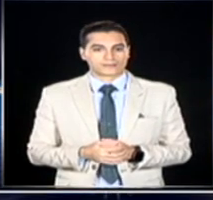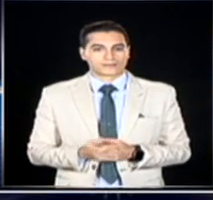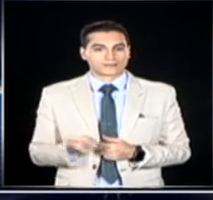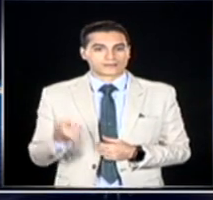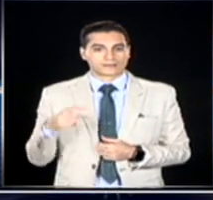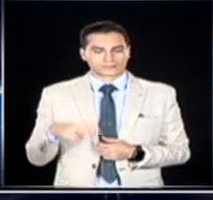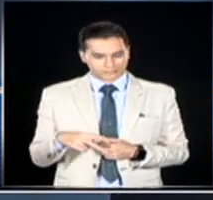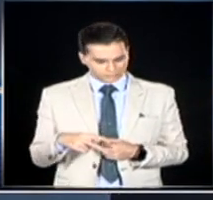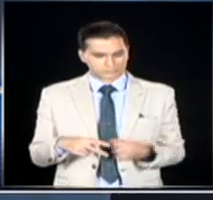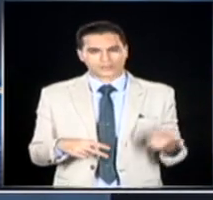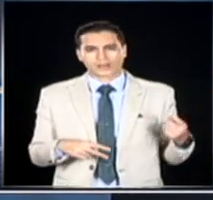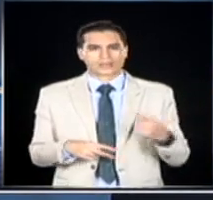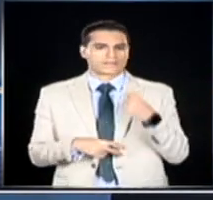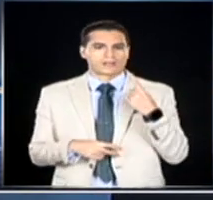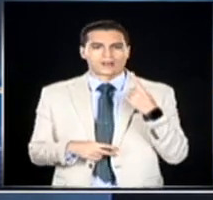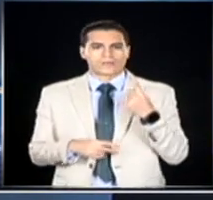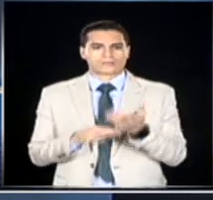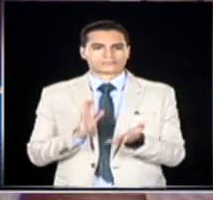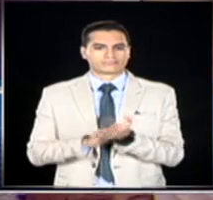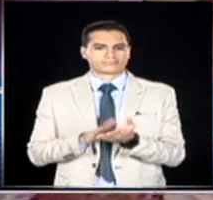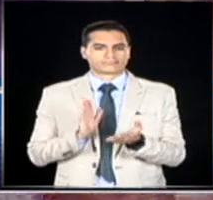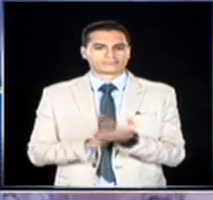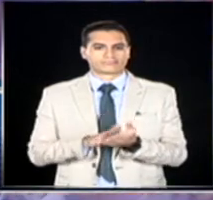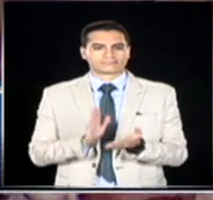85. الهدف الأول،